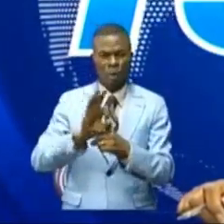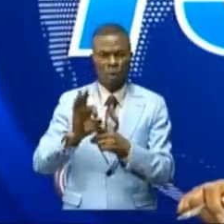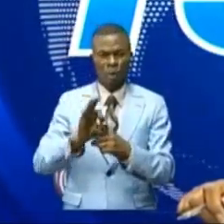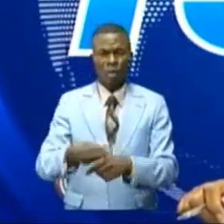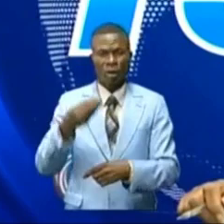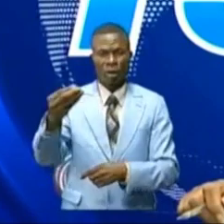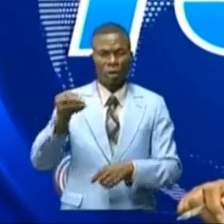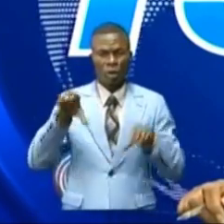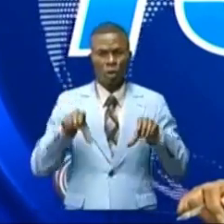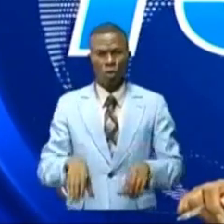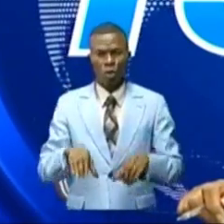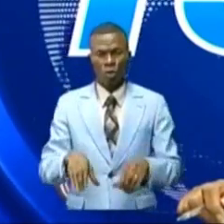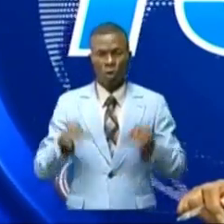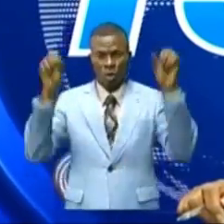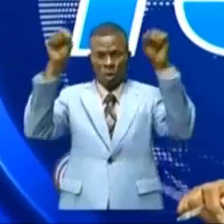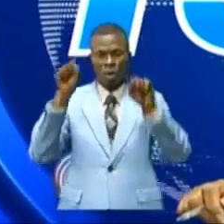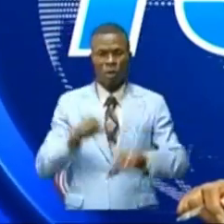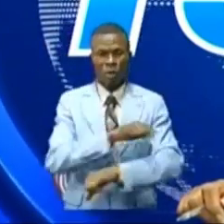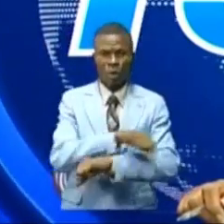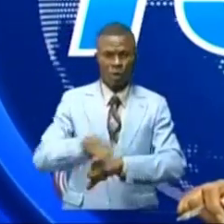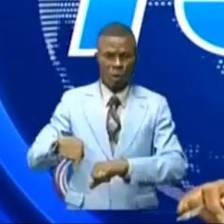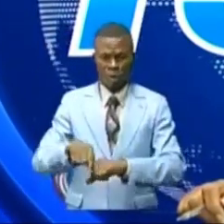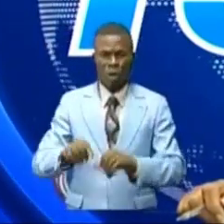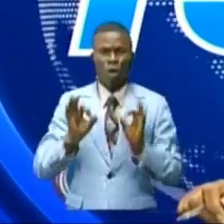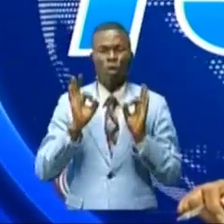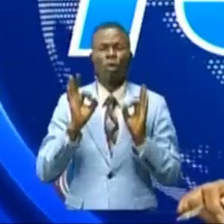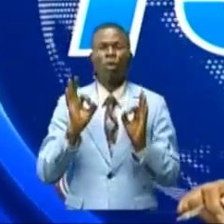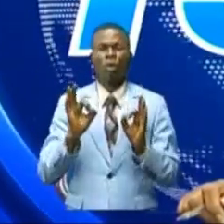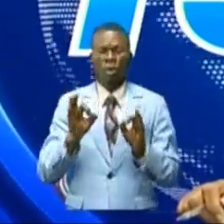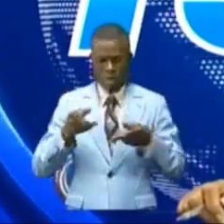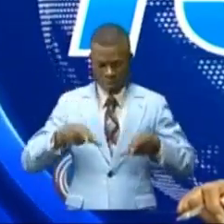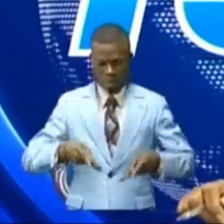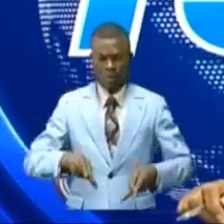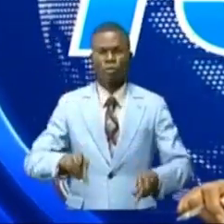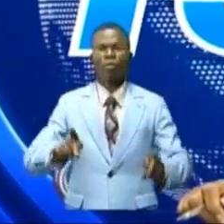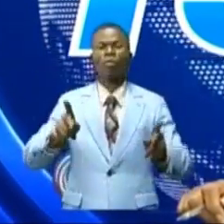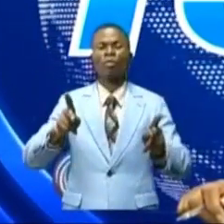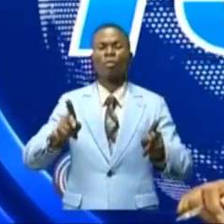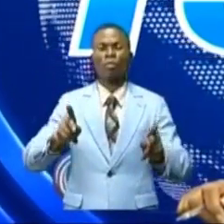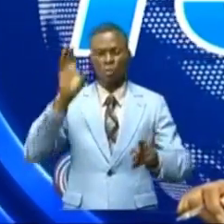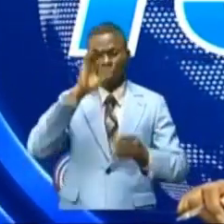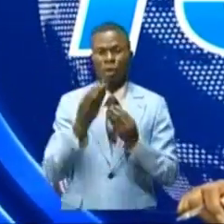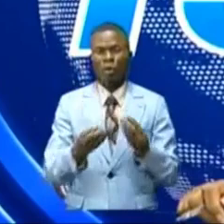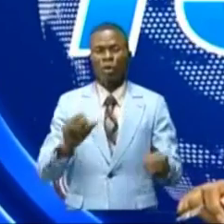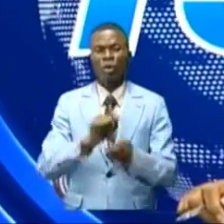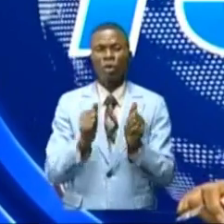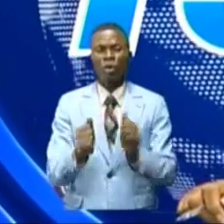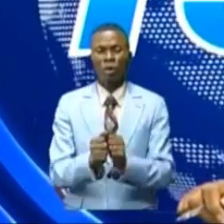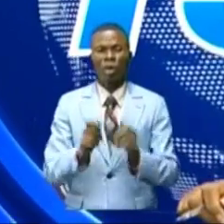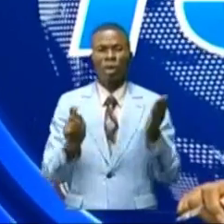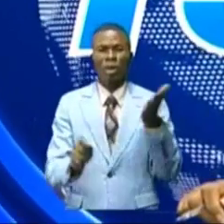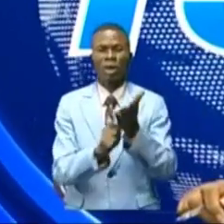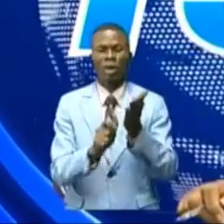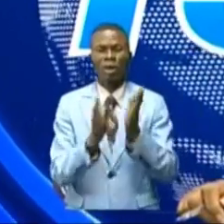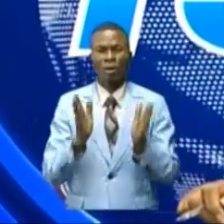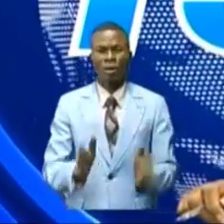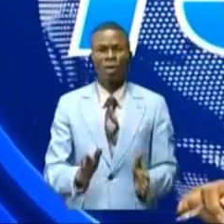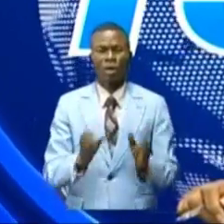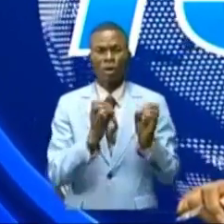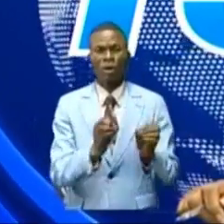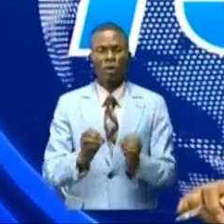doter la RDC d'un système d'administration moderne permettant de relever les défis de l'évolution technologique